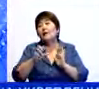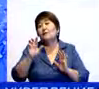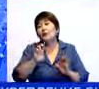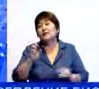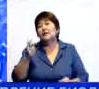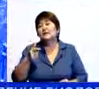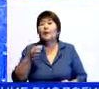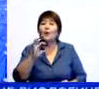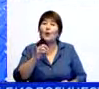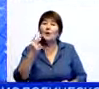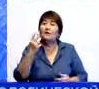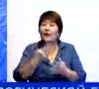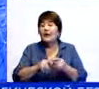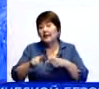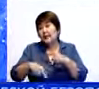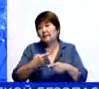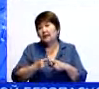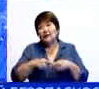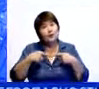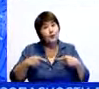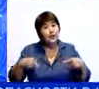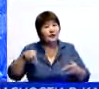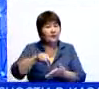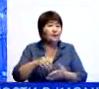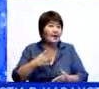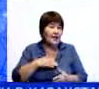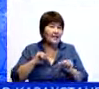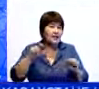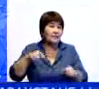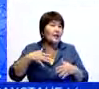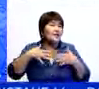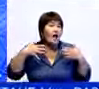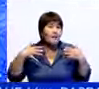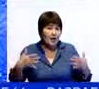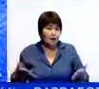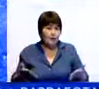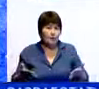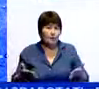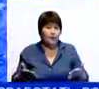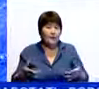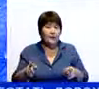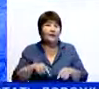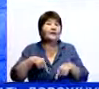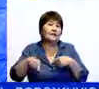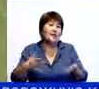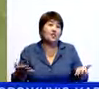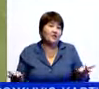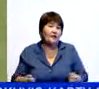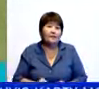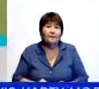со счетом 0-2. Далее об этих и других выступлениях наших спортсменов в небольшом дайджесте.